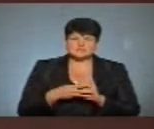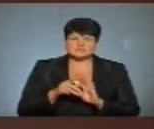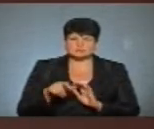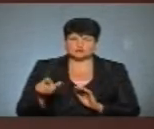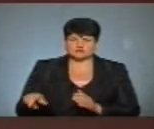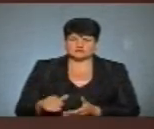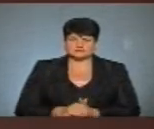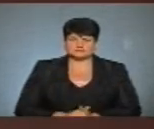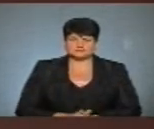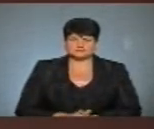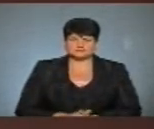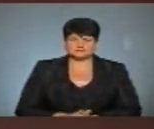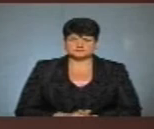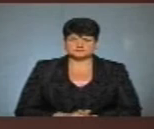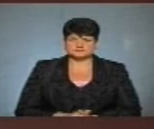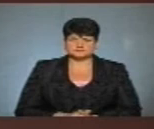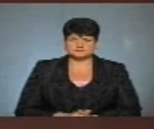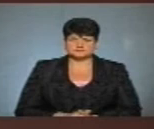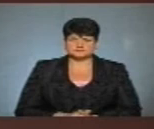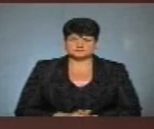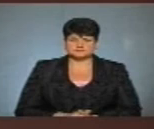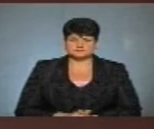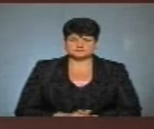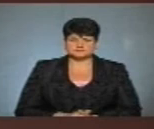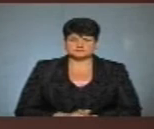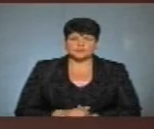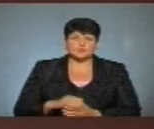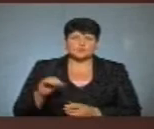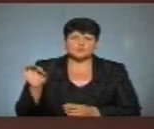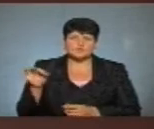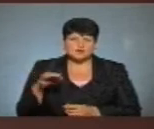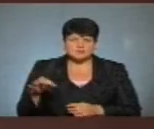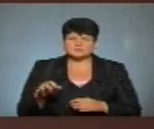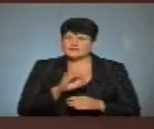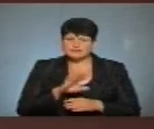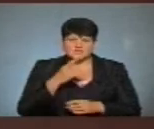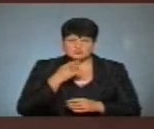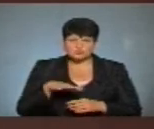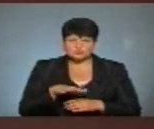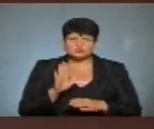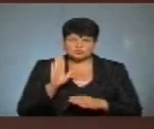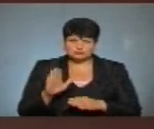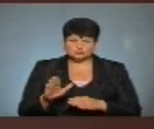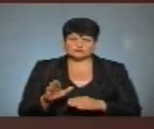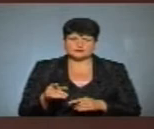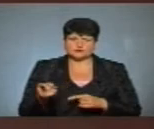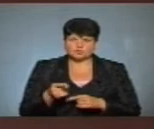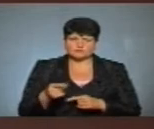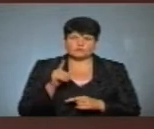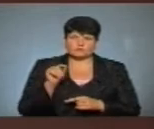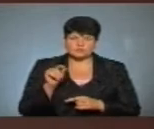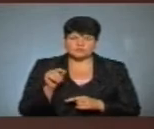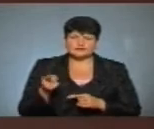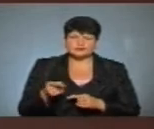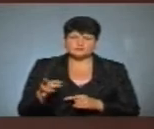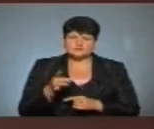каже Володимир Паничев. У помаранчевій, а не в червоній зоні буде Тернопіль з понеділка. Проте